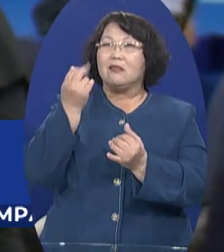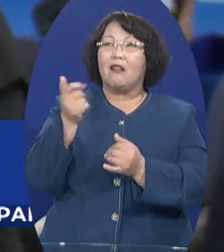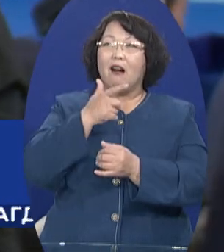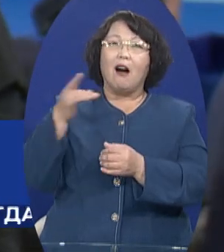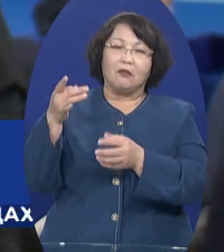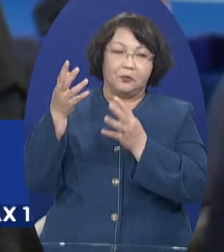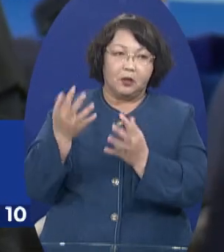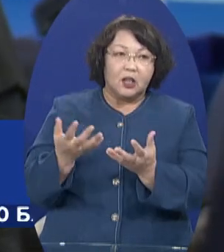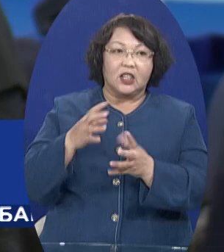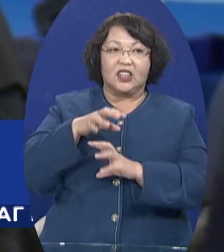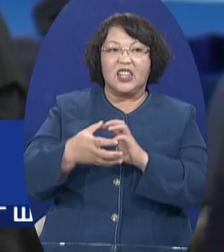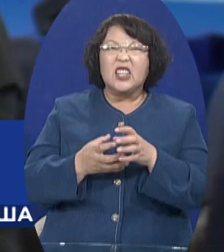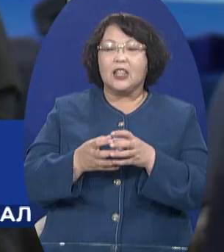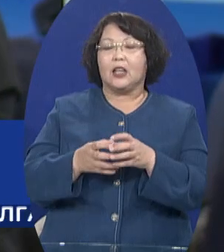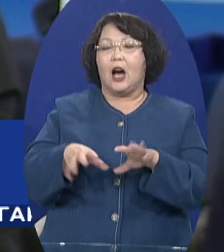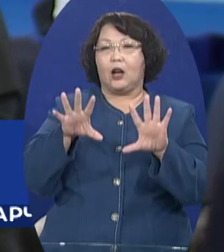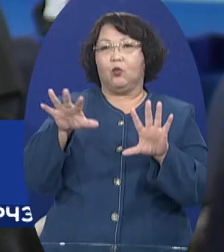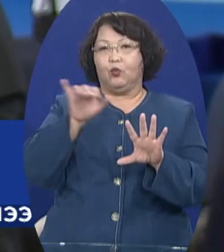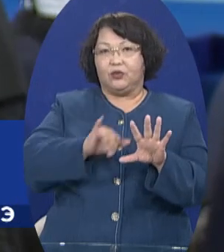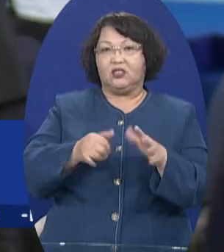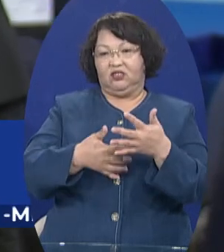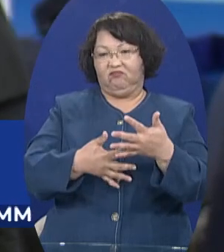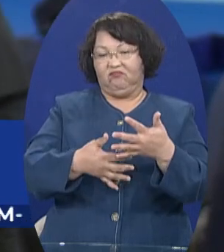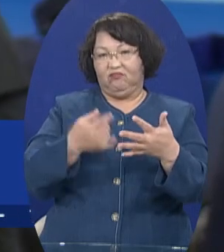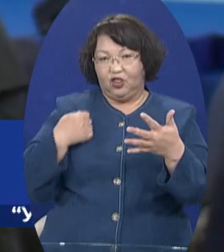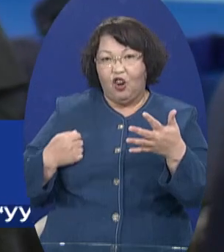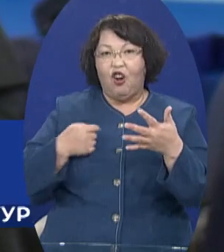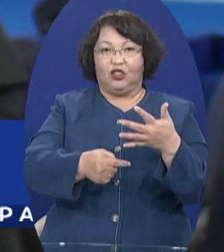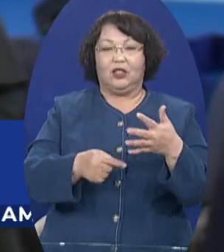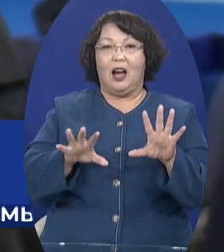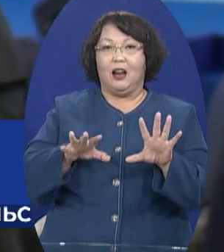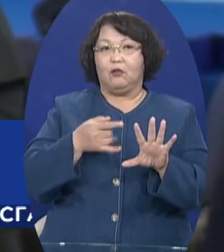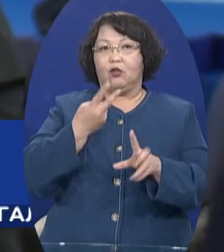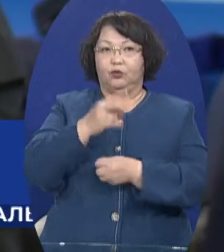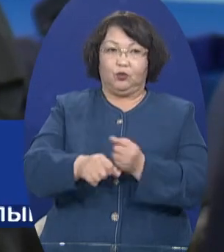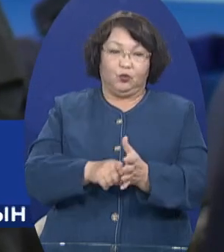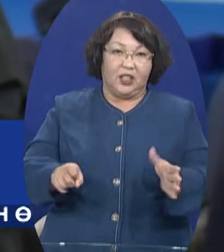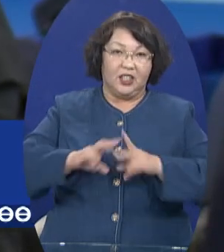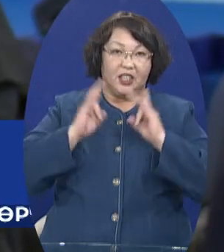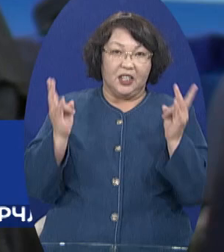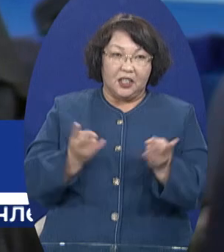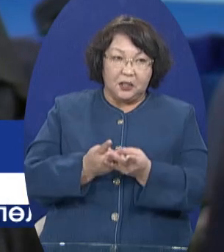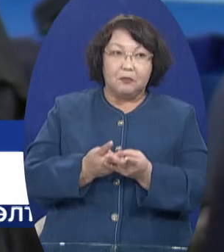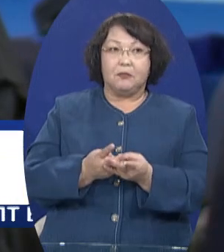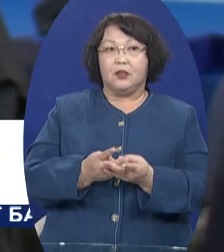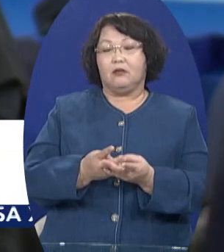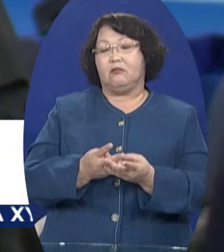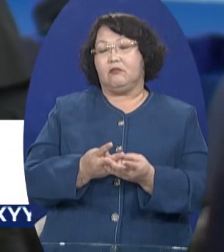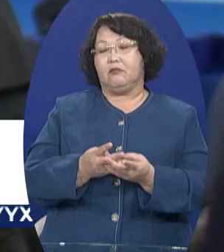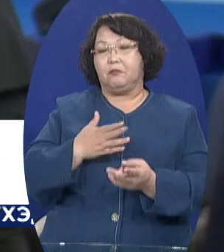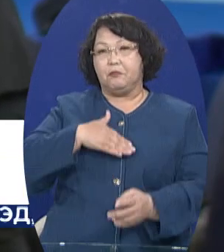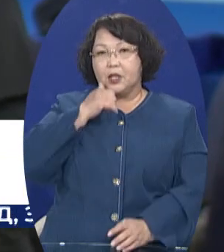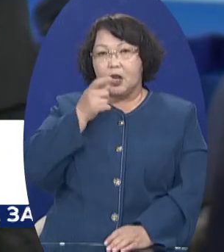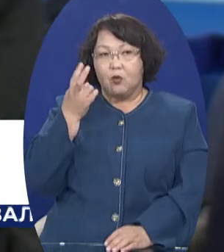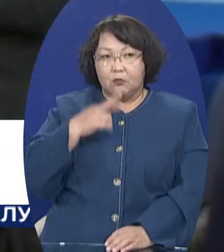эхний 10 орны тоонд орсон байдаг. За тэгэхээр зэрэг 10 одоо 20 жилийн дараа яг нөгөө нийгмийн эрүүл мэнд болон гамшигтэй нийгмийн халамжтай